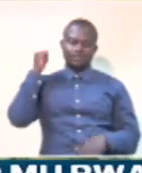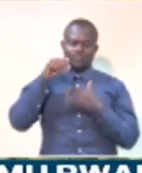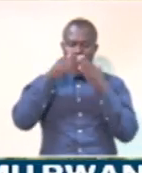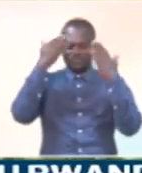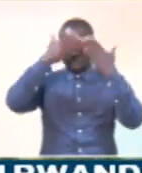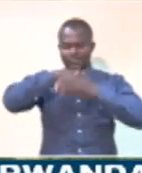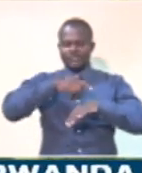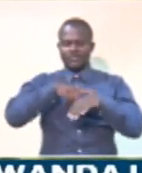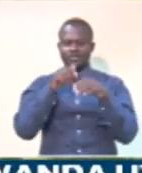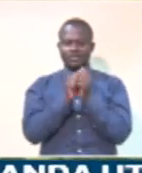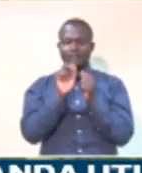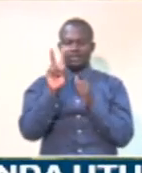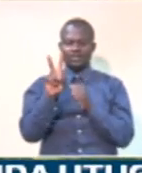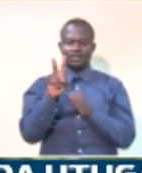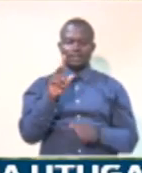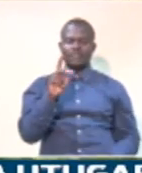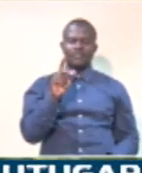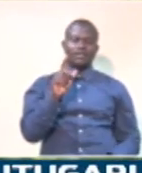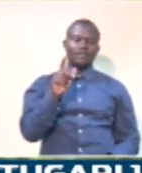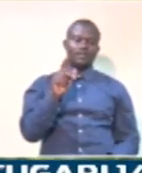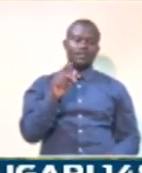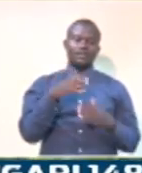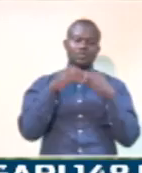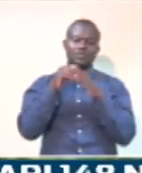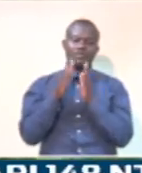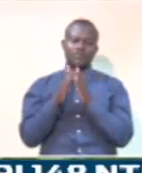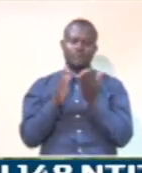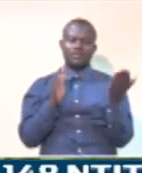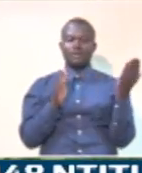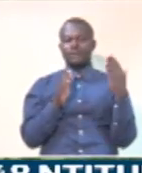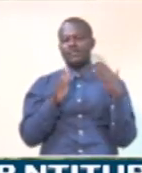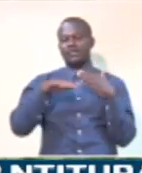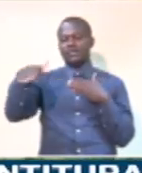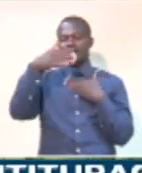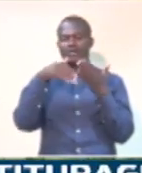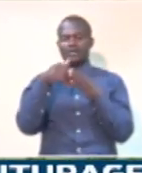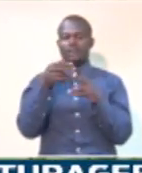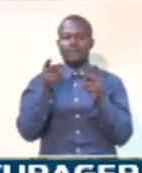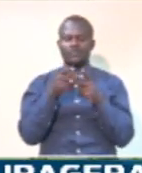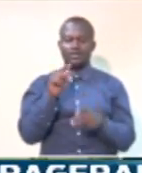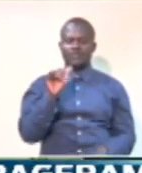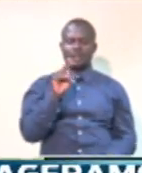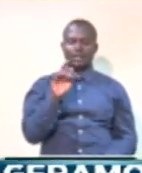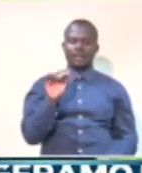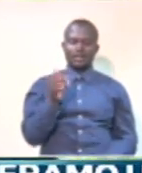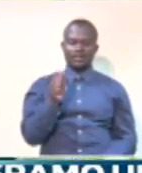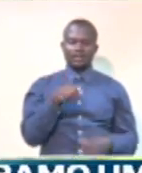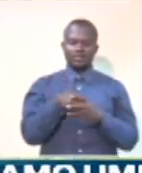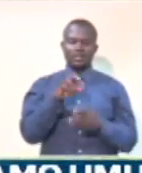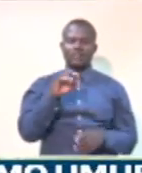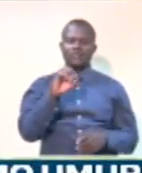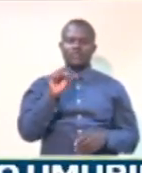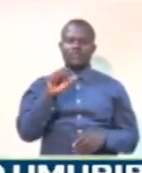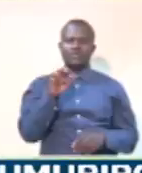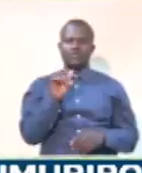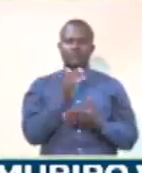saa 12 ngizwe n'Imana Karyugahawe ni umukuru w'umudugudu cyangwa chef de village wahitwa Kayanja muri territoire ya Rushuru